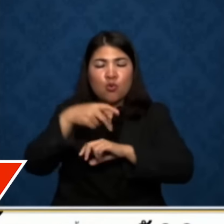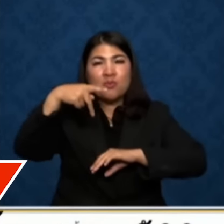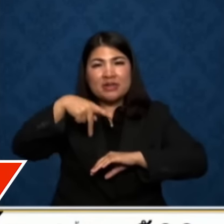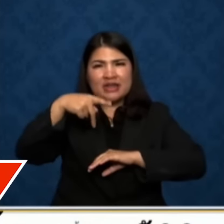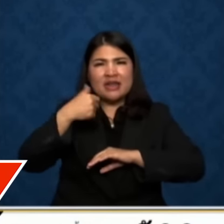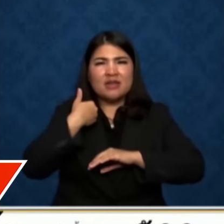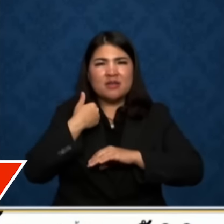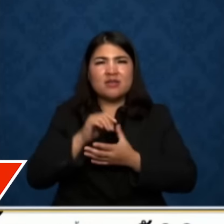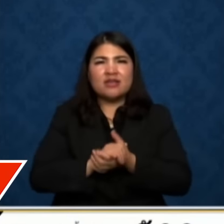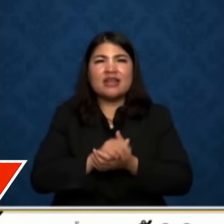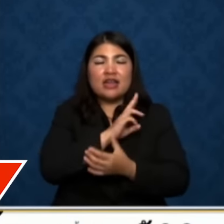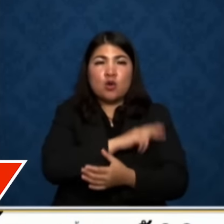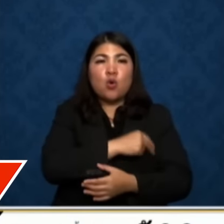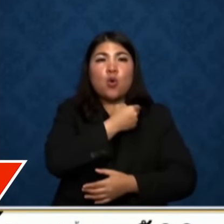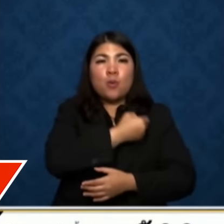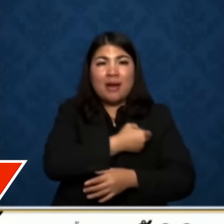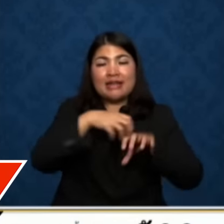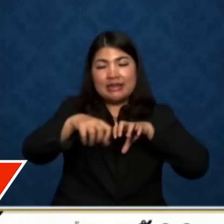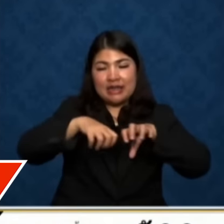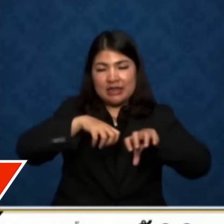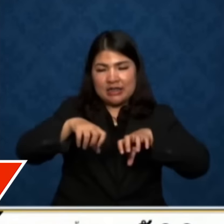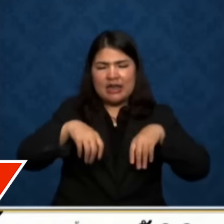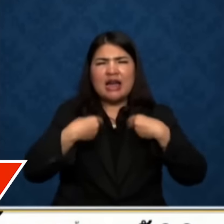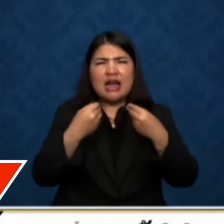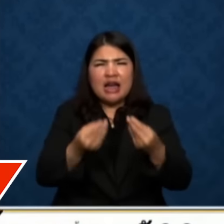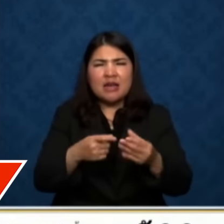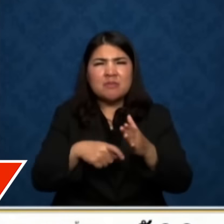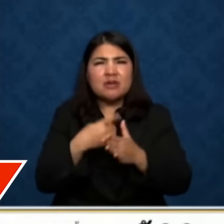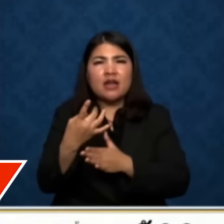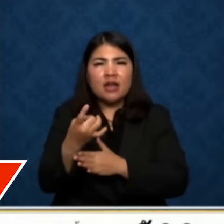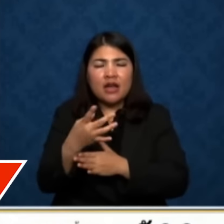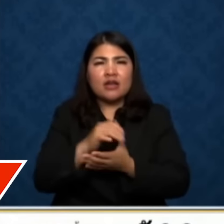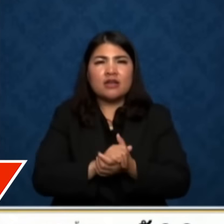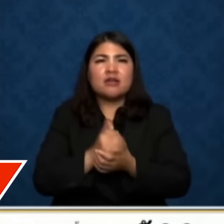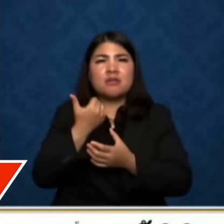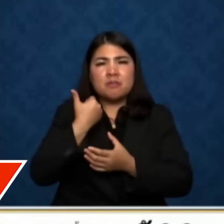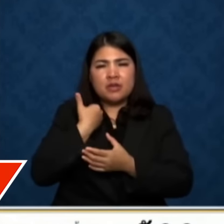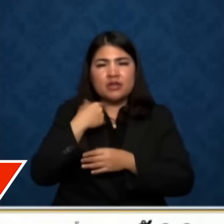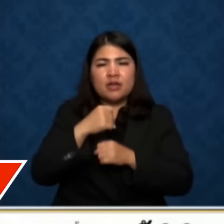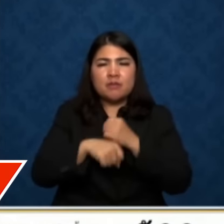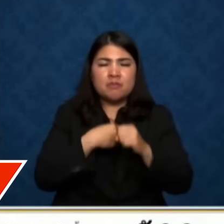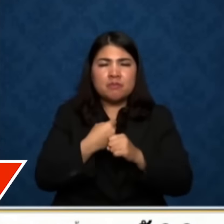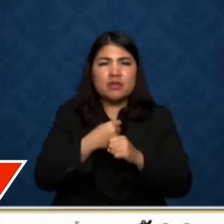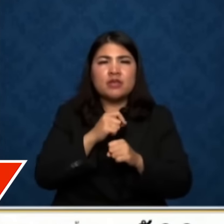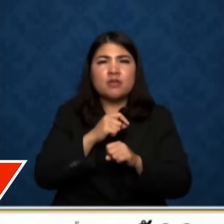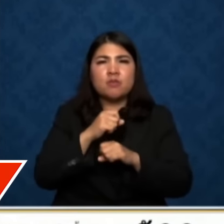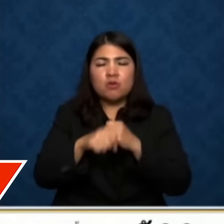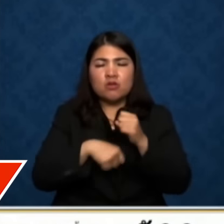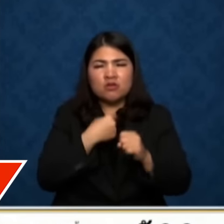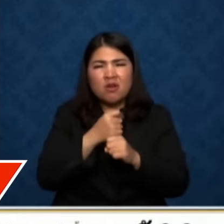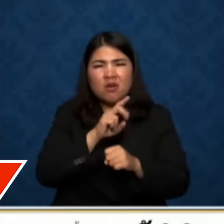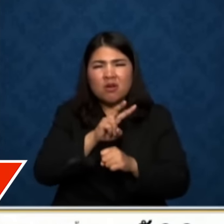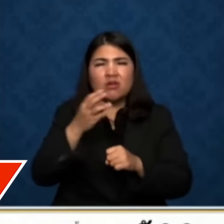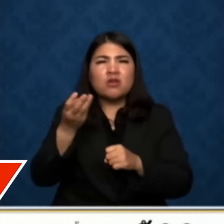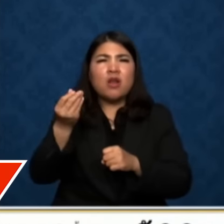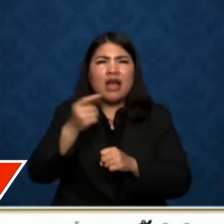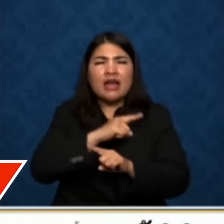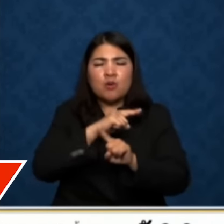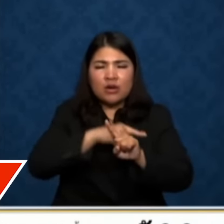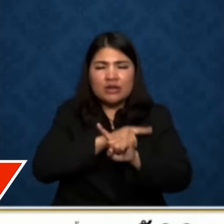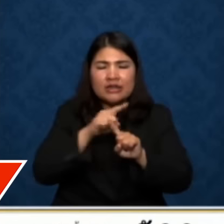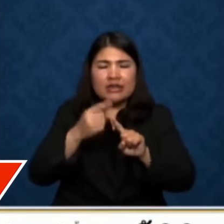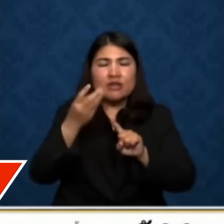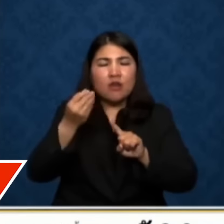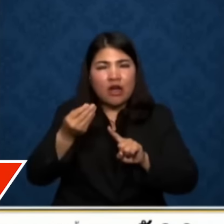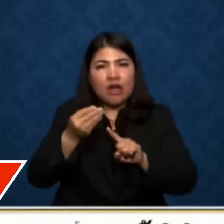ห้องควบคุมพิเศษที่โรงพยาบาลจัดเอาไว้เพื่ออะไรมีเกิดขึ้นตั้งแต่เมื่อไหร่นะครับแล้วก็เอาใส่ลงได้ครับมีเกิ